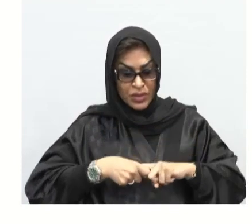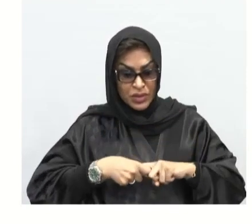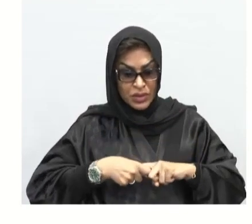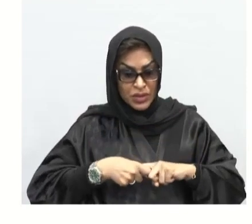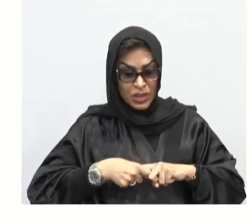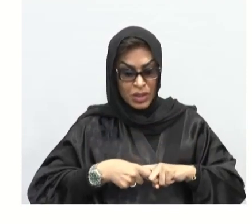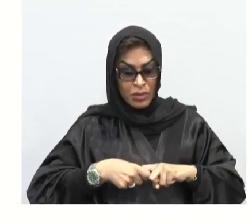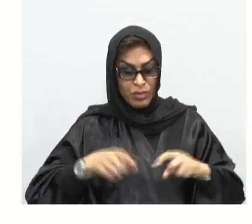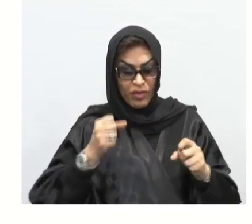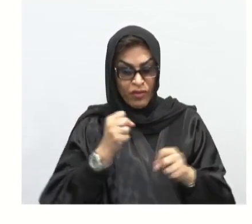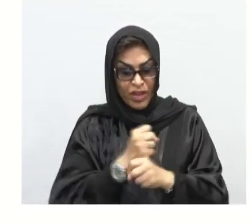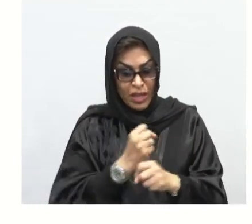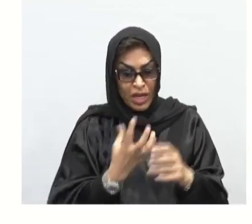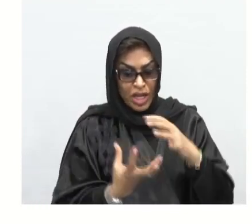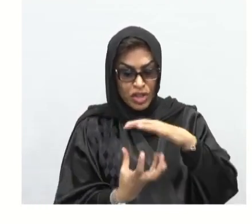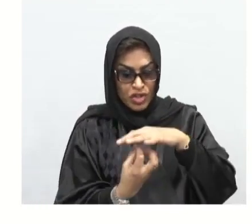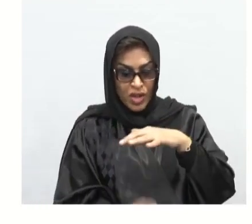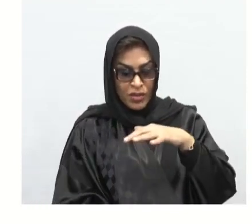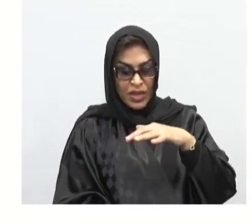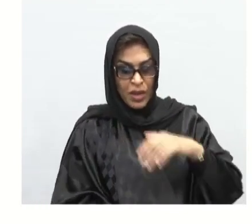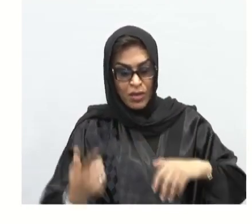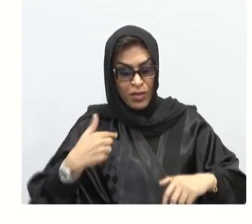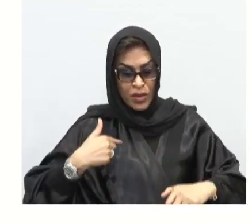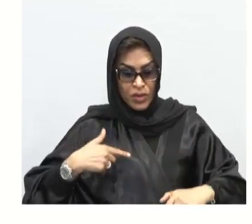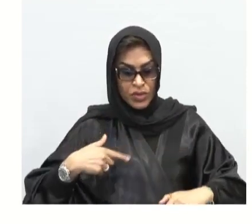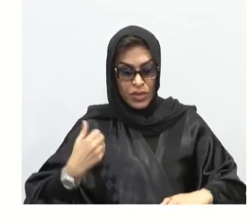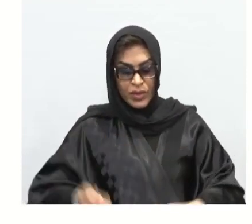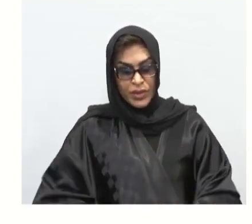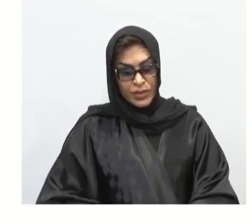بفعل الجاذبيه ماذا نسميها